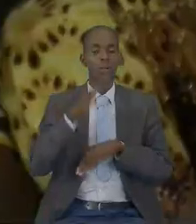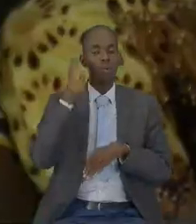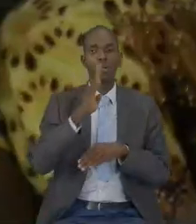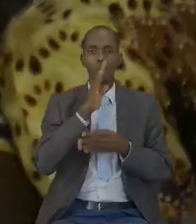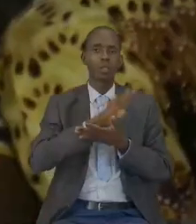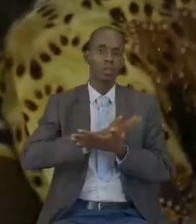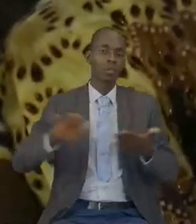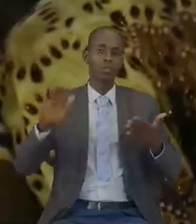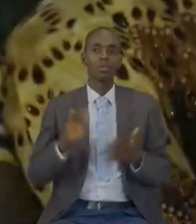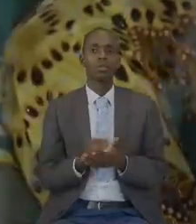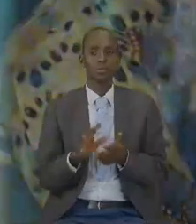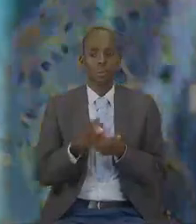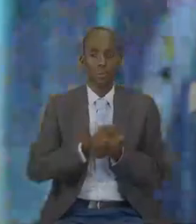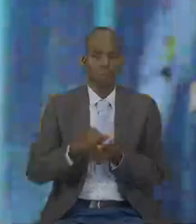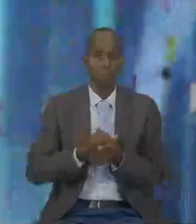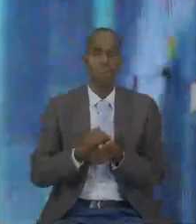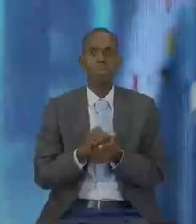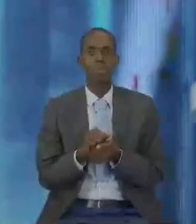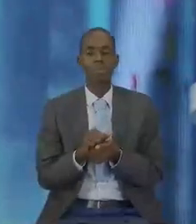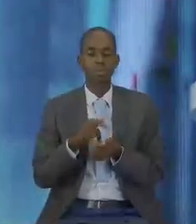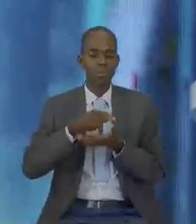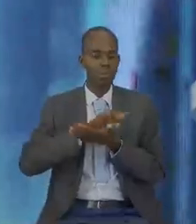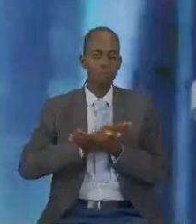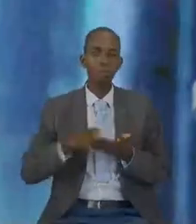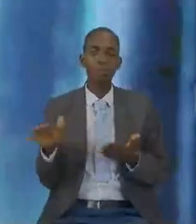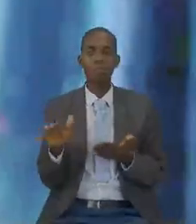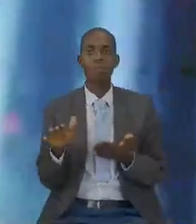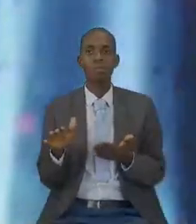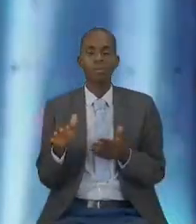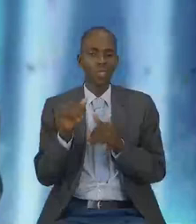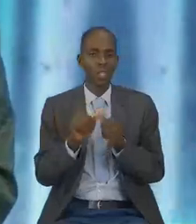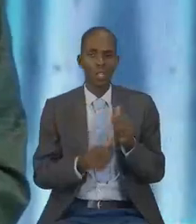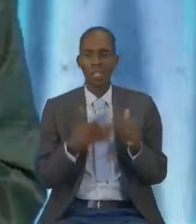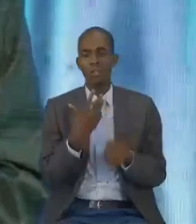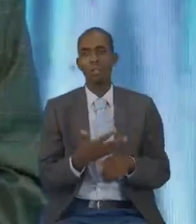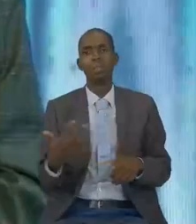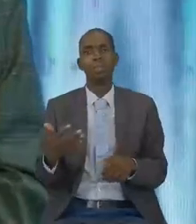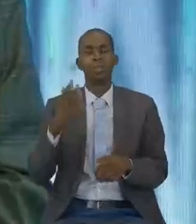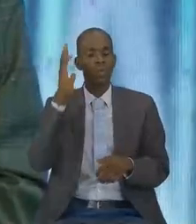soir sera propre. Lavée. Purgée.